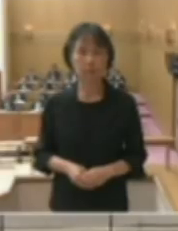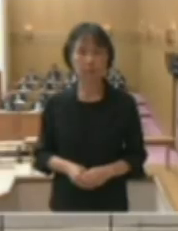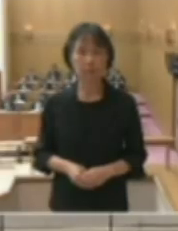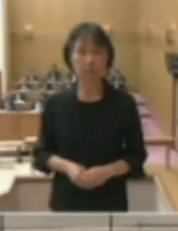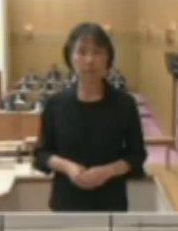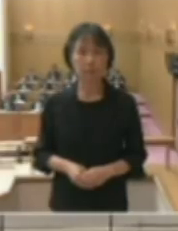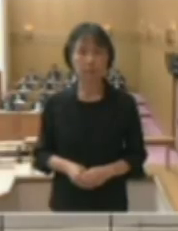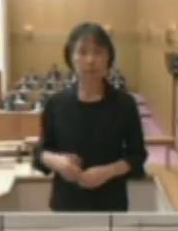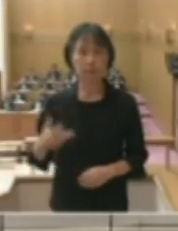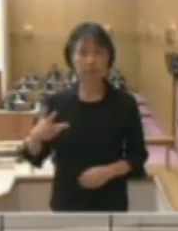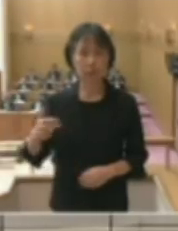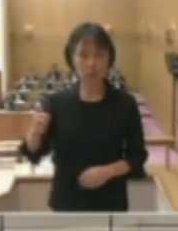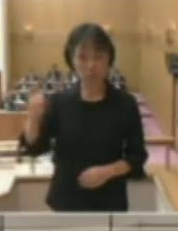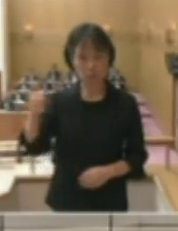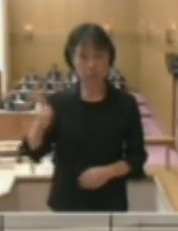市長。